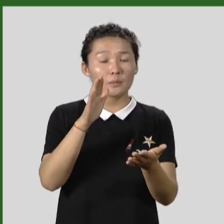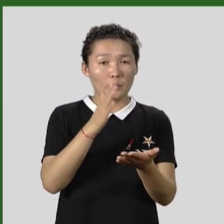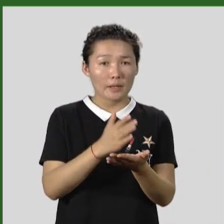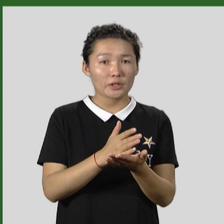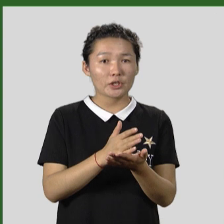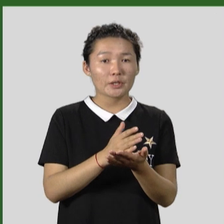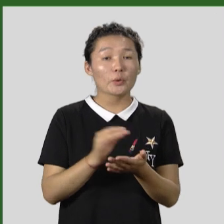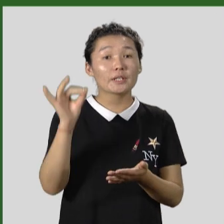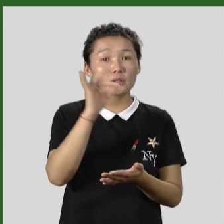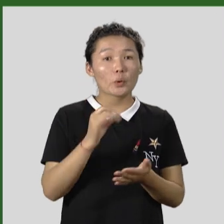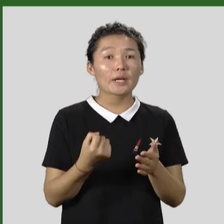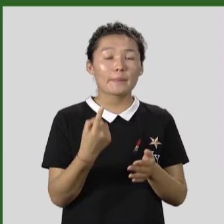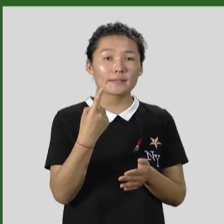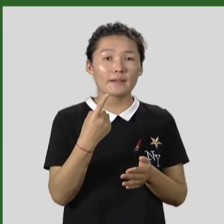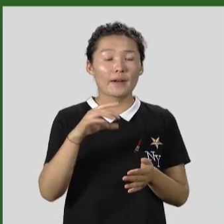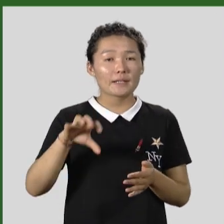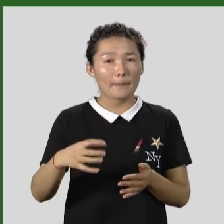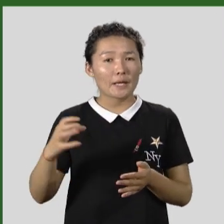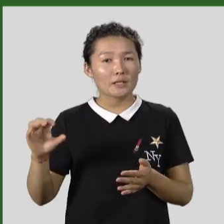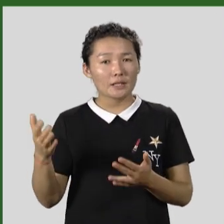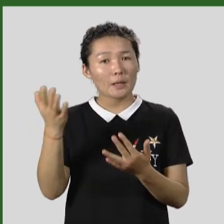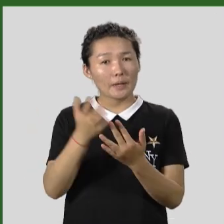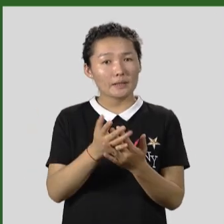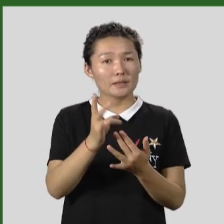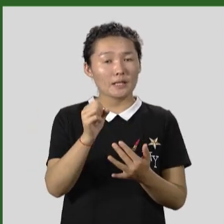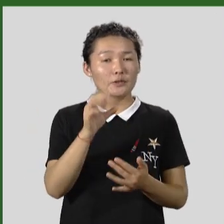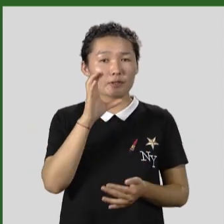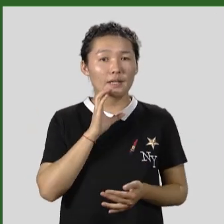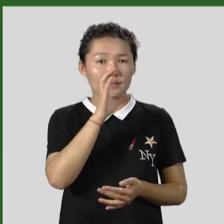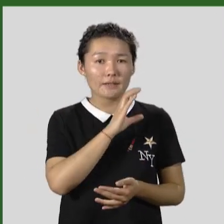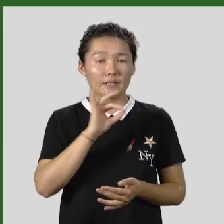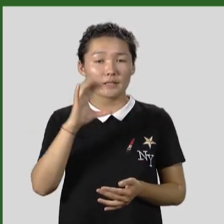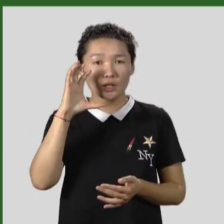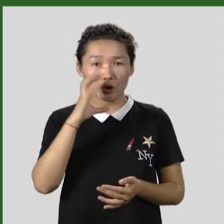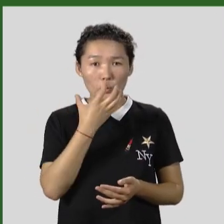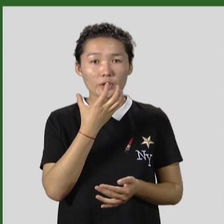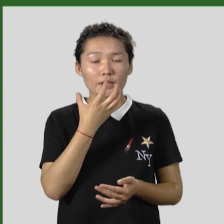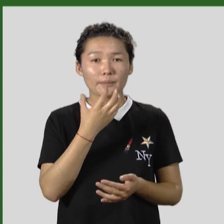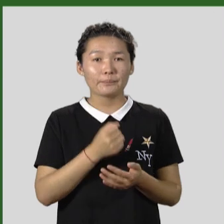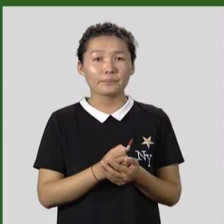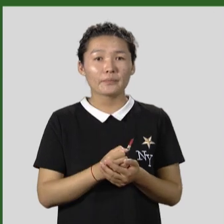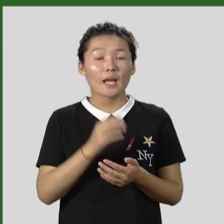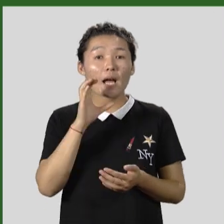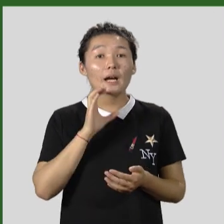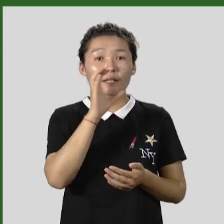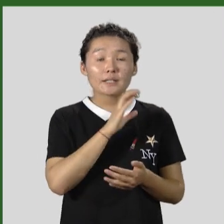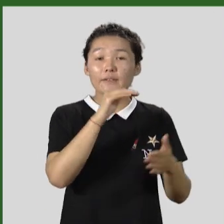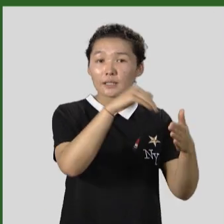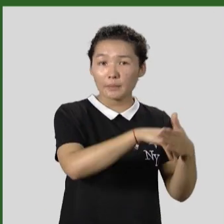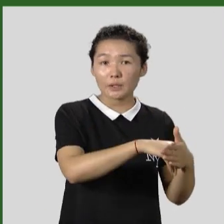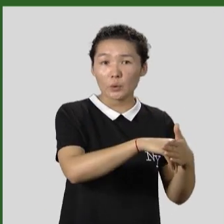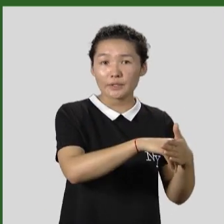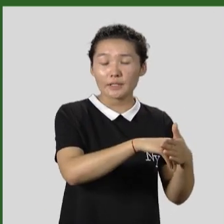истории образования материки подразделяются на северные и южные. К северным